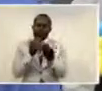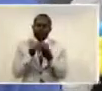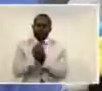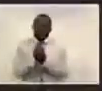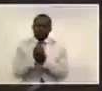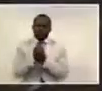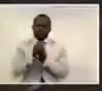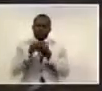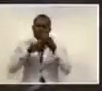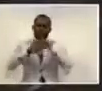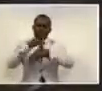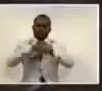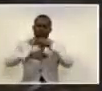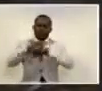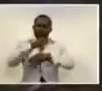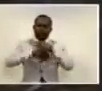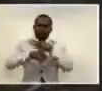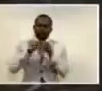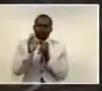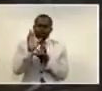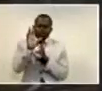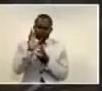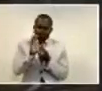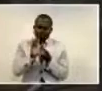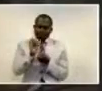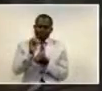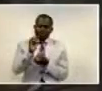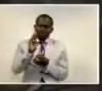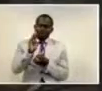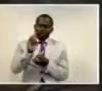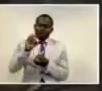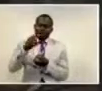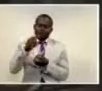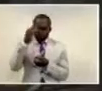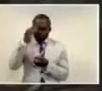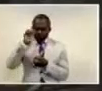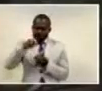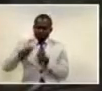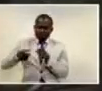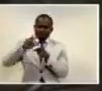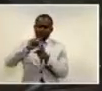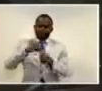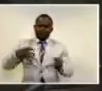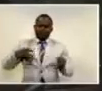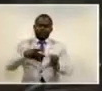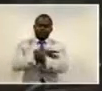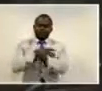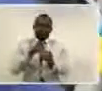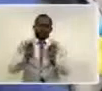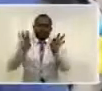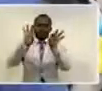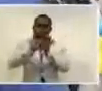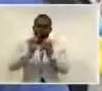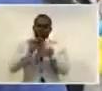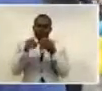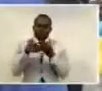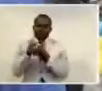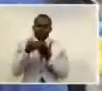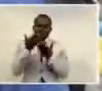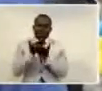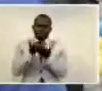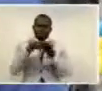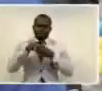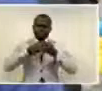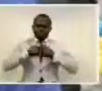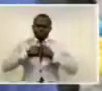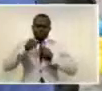uruganda rugera rute rwo kumisha izo mboga kugira ngo tuzongere agaciro b'abanyamahanga bajye bazifata hano mu Rwanda